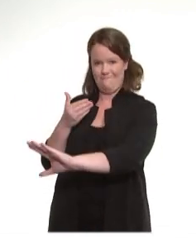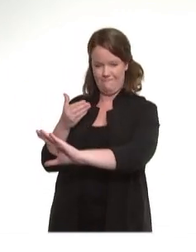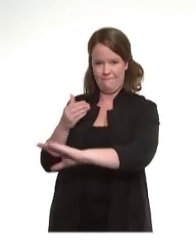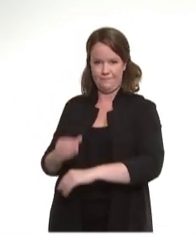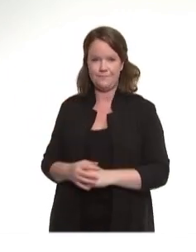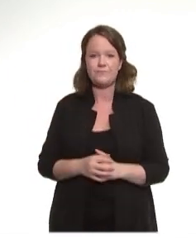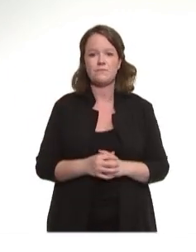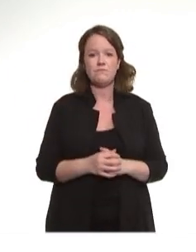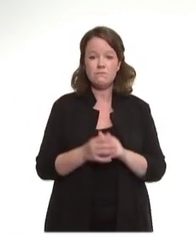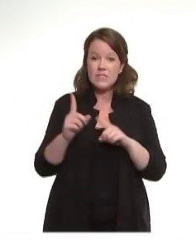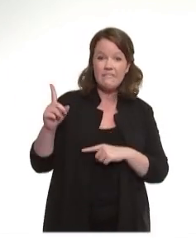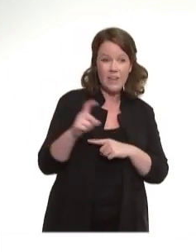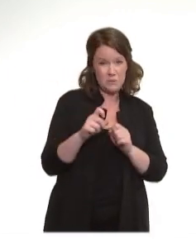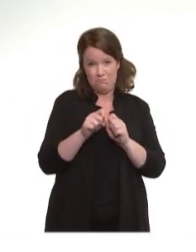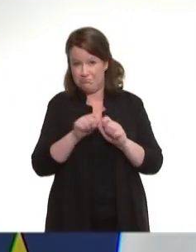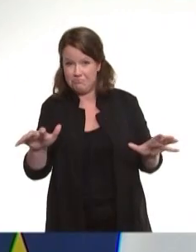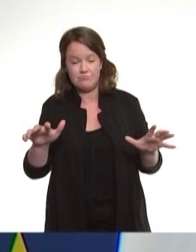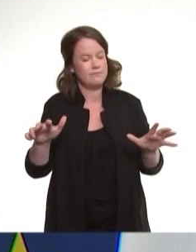ne circule davantage